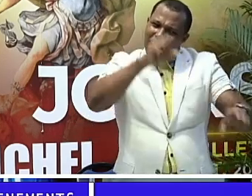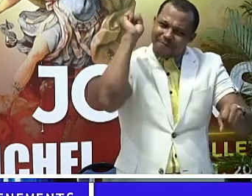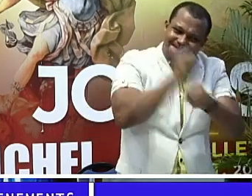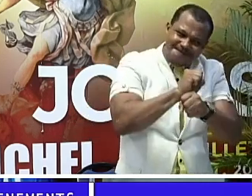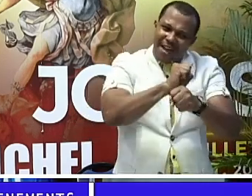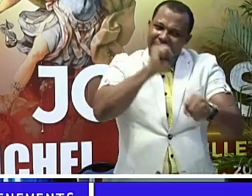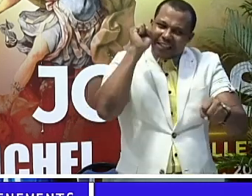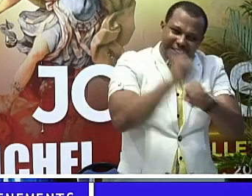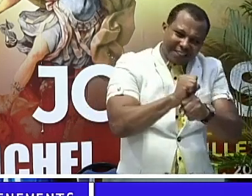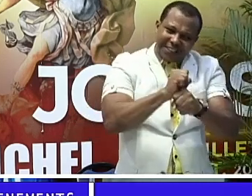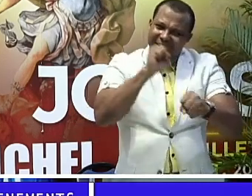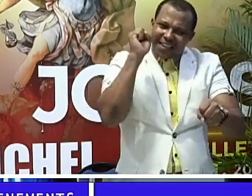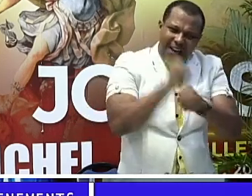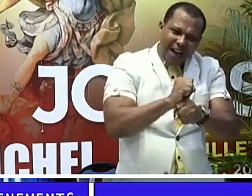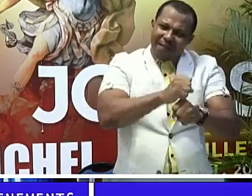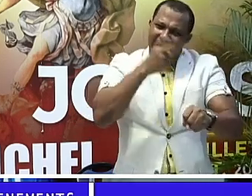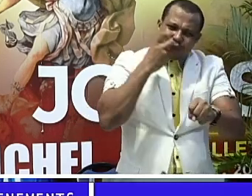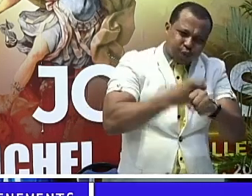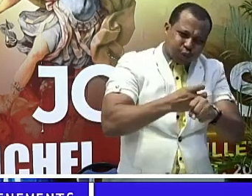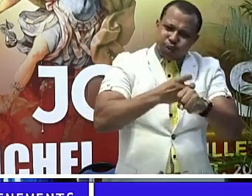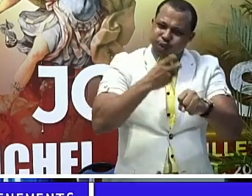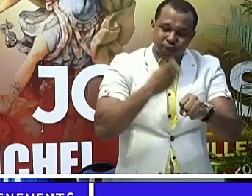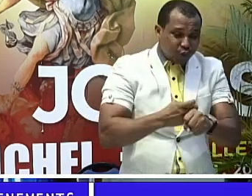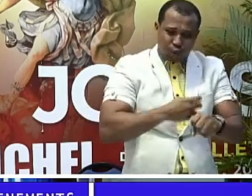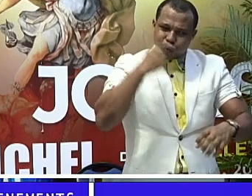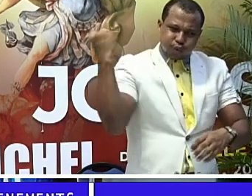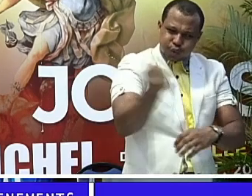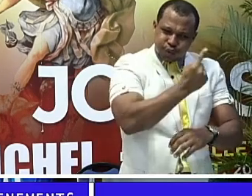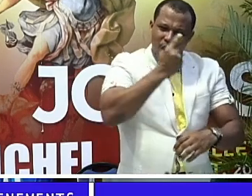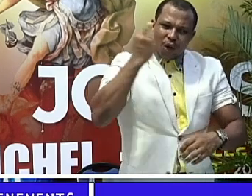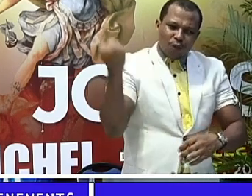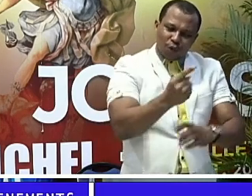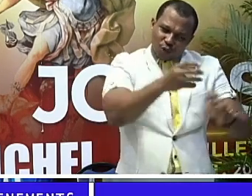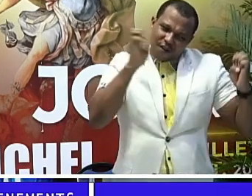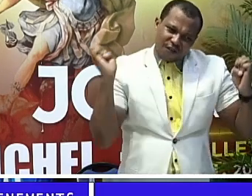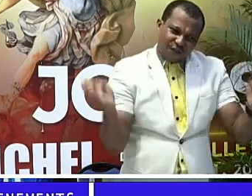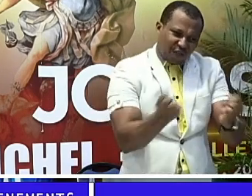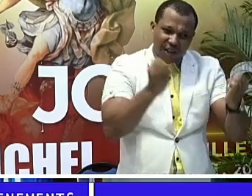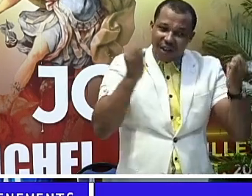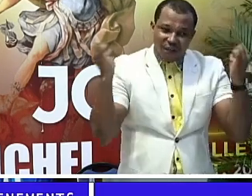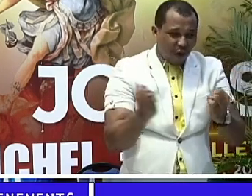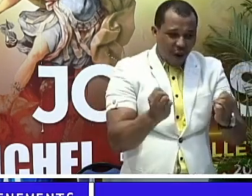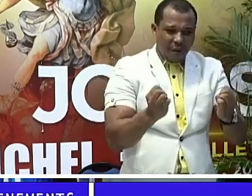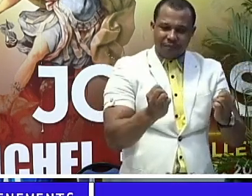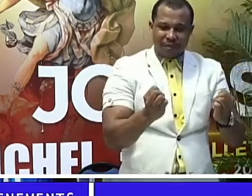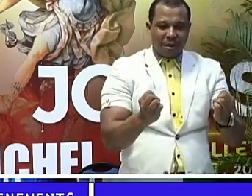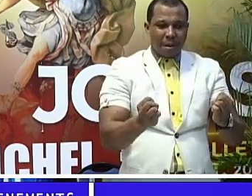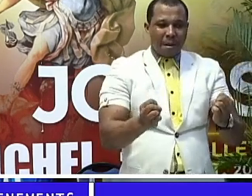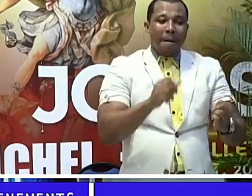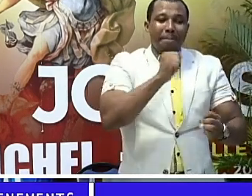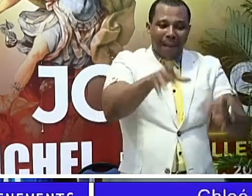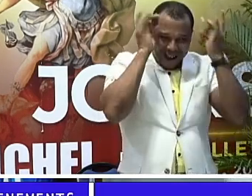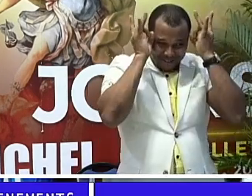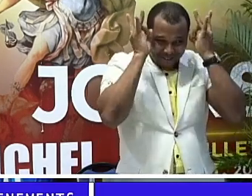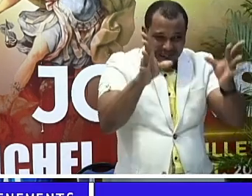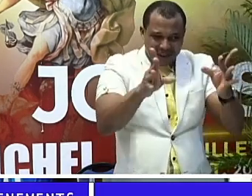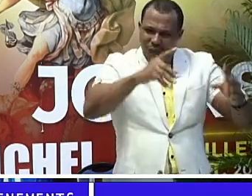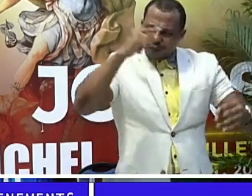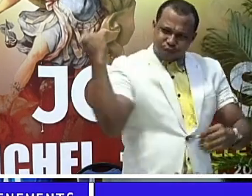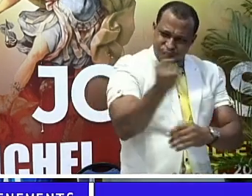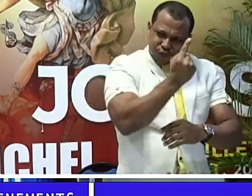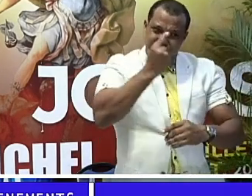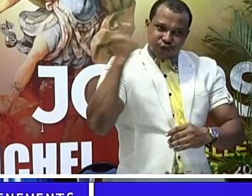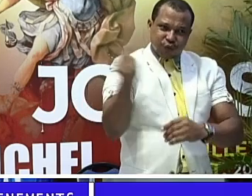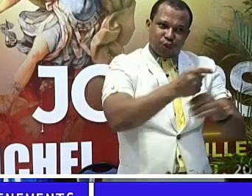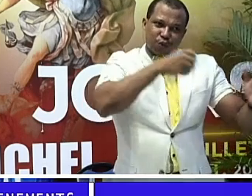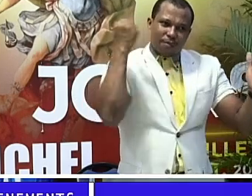m'gien 70 ans, m'bay vague. Pas gen bay vague dans la vie. Faut toujours à bataille. Faut toujours